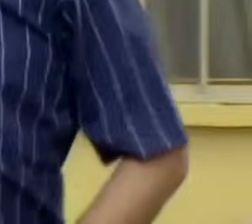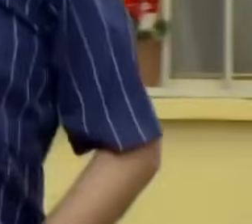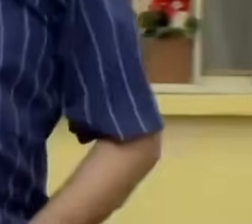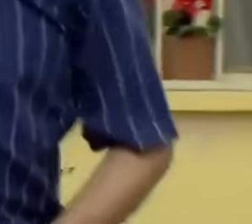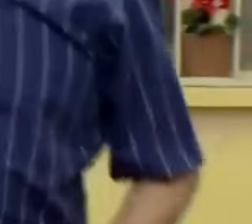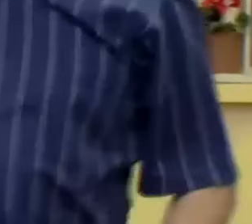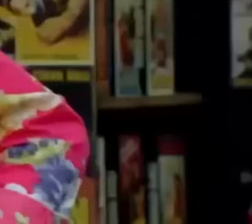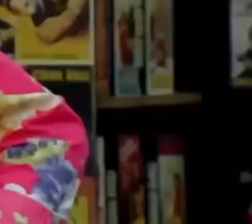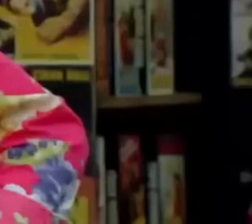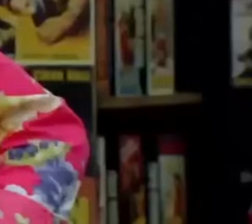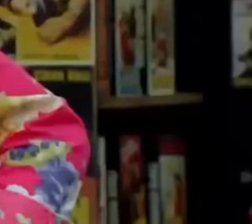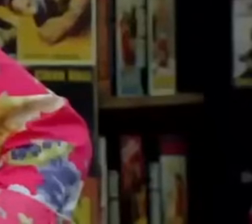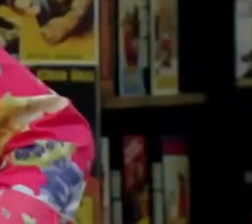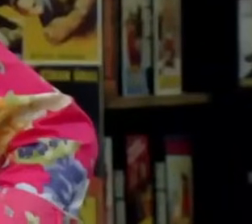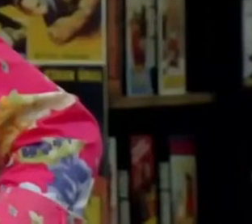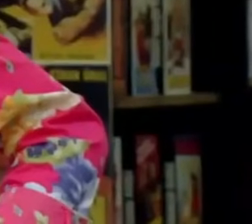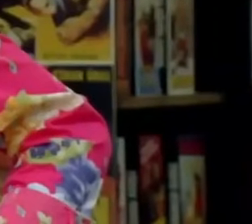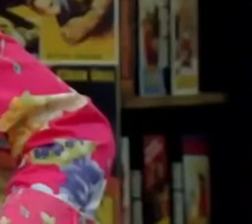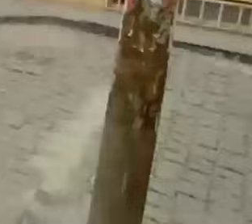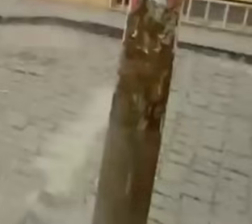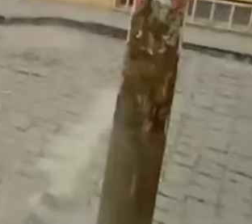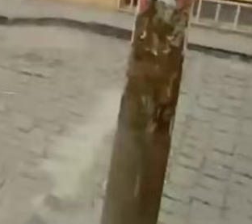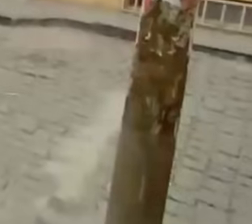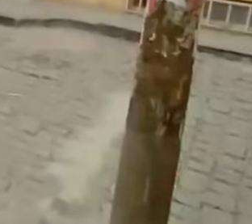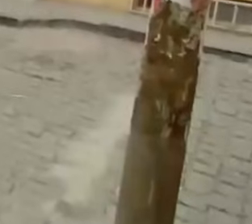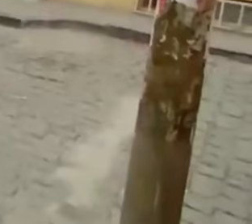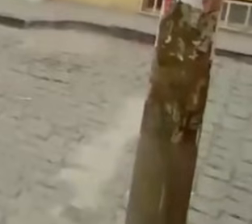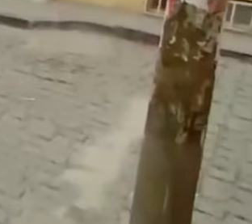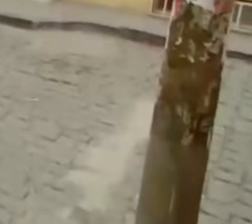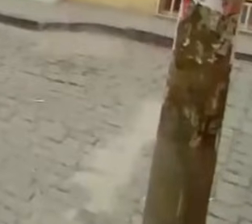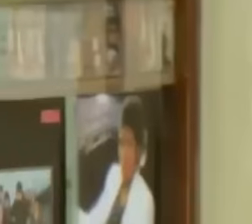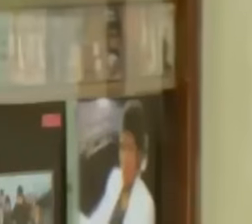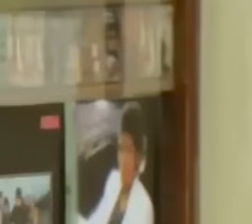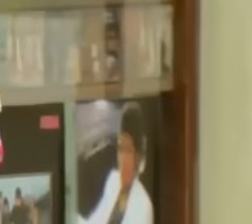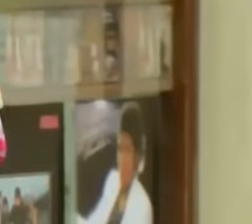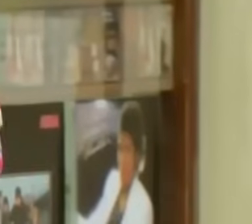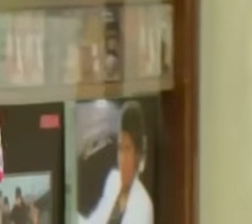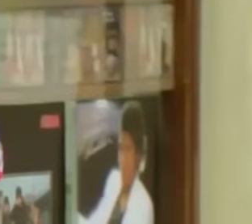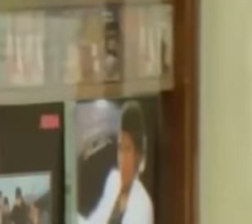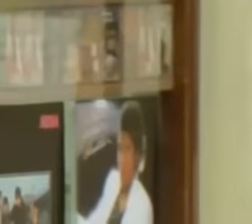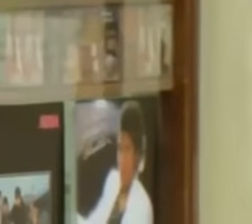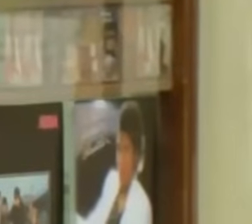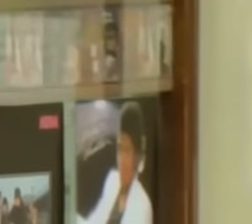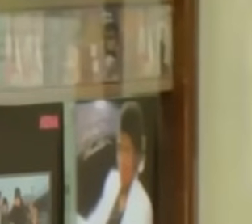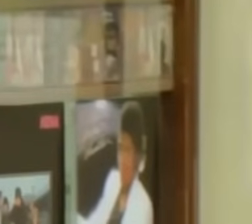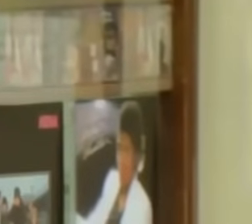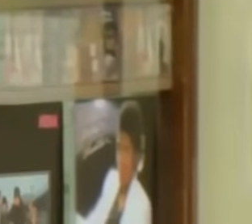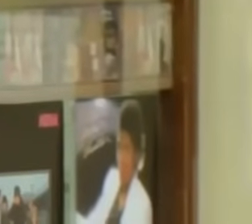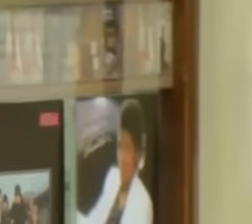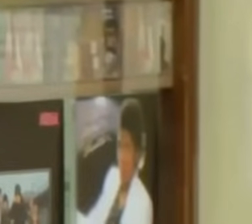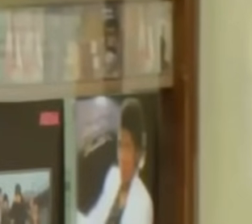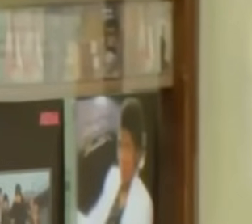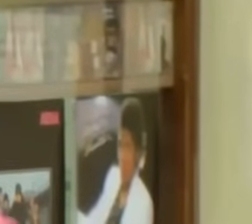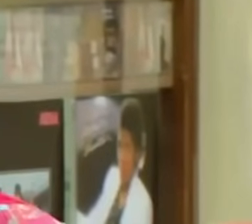Sokağa giren mahalle sakini Ali yanındaki arkadaşını dürtüp Ergun'u gösterdi. Gülerek selam verip yanından Allah geçtiler. Allah.